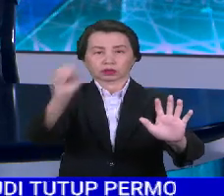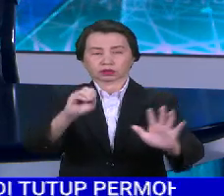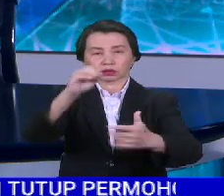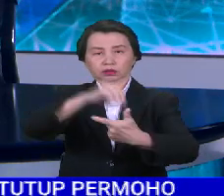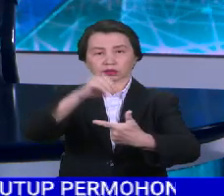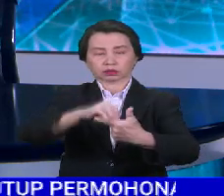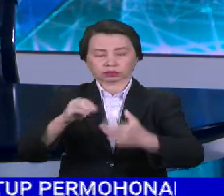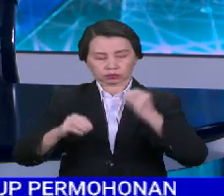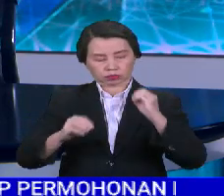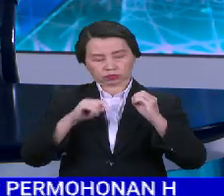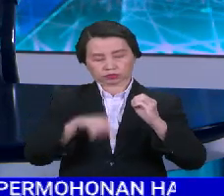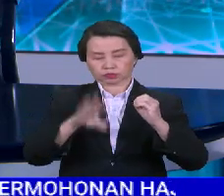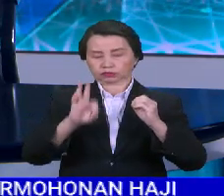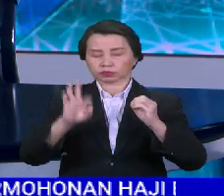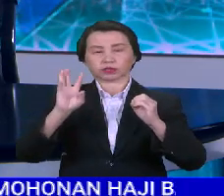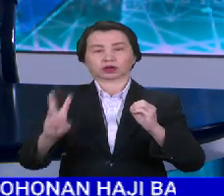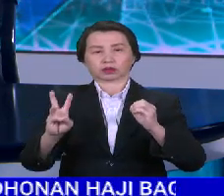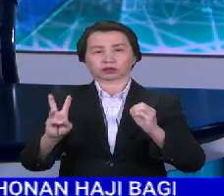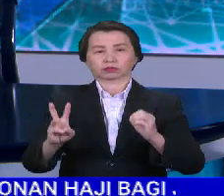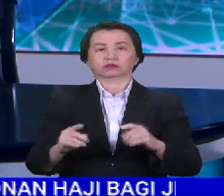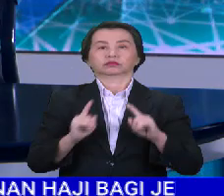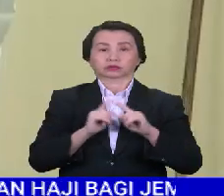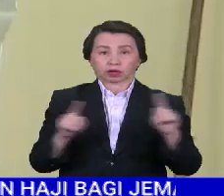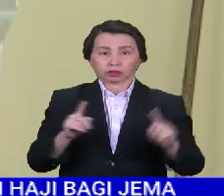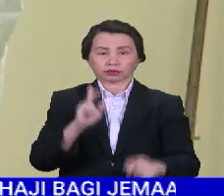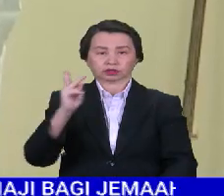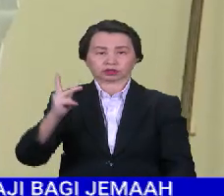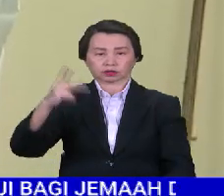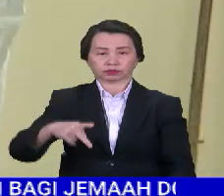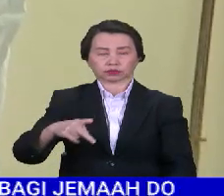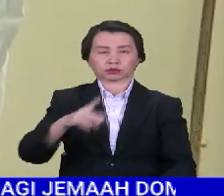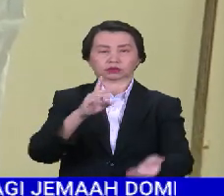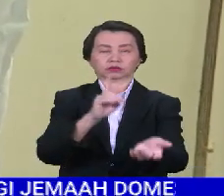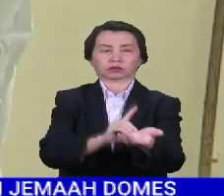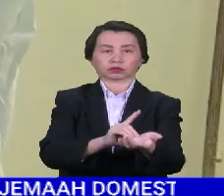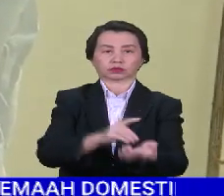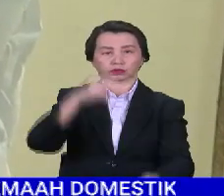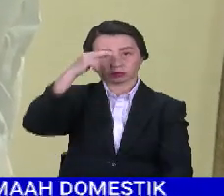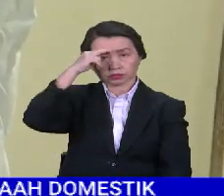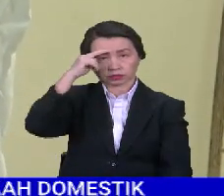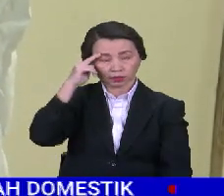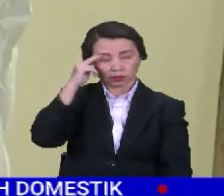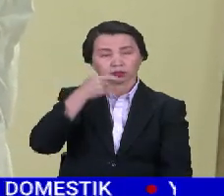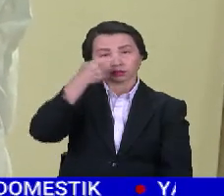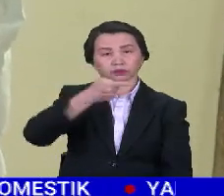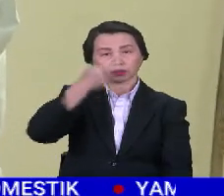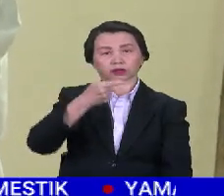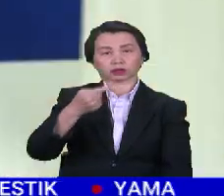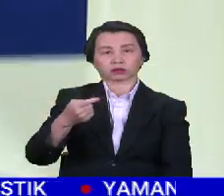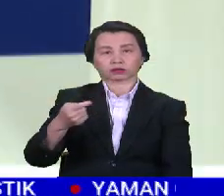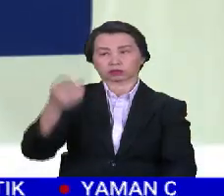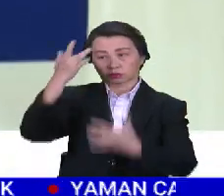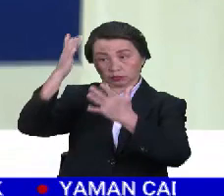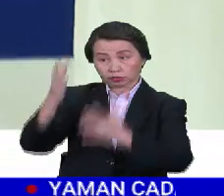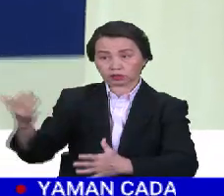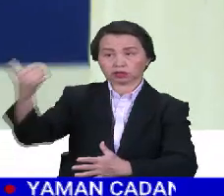atau 0.96. Bagaimanapun, Ketua Pengarah Kesihatan Tan Sri Dr. Nur Hisham Abdullah berkata, kemasukan pesakit